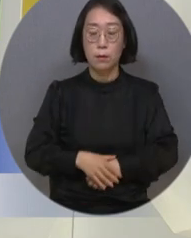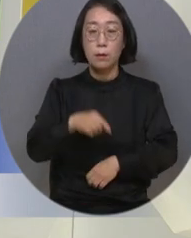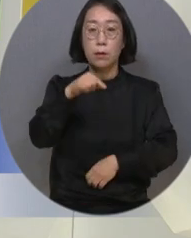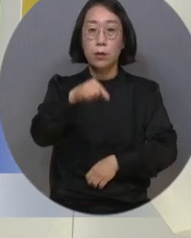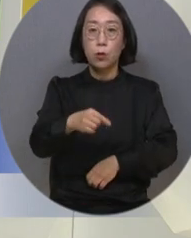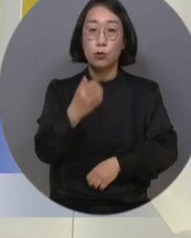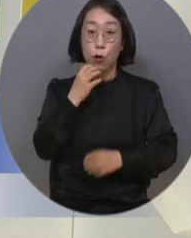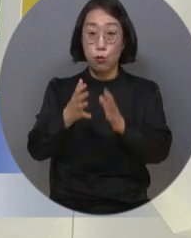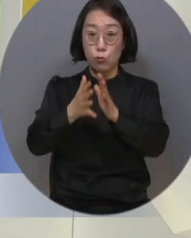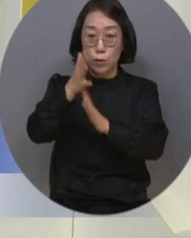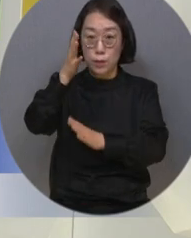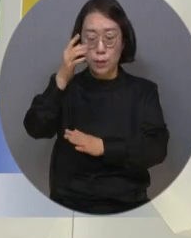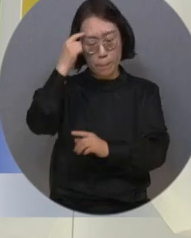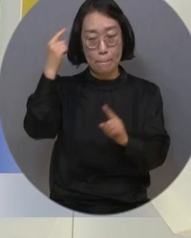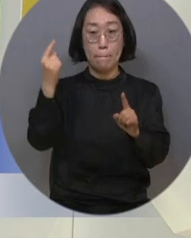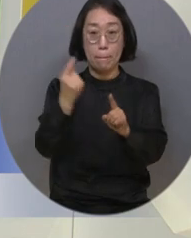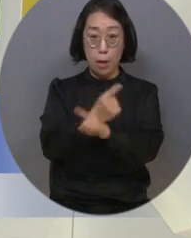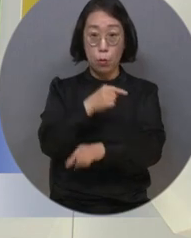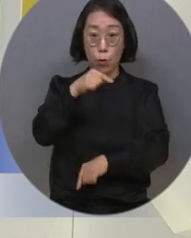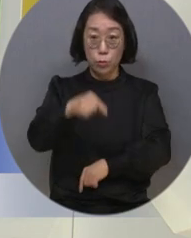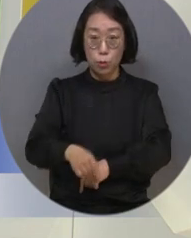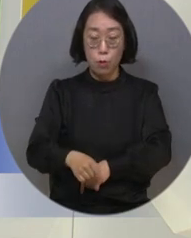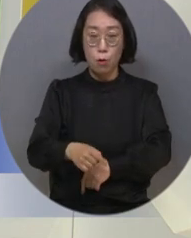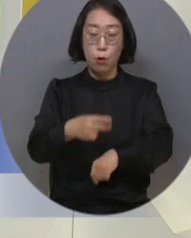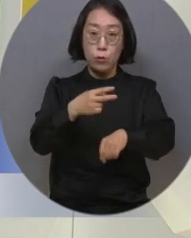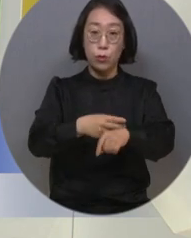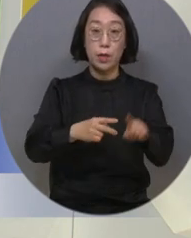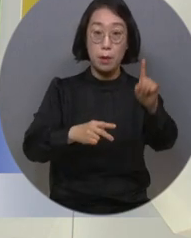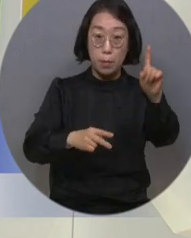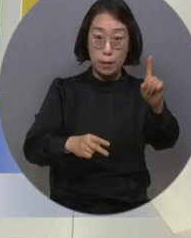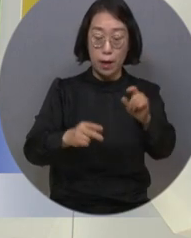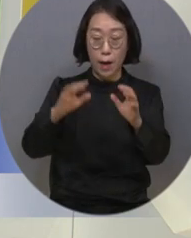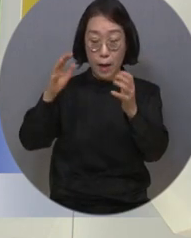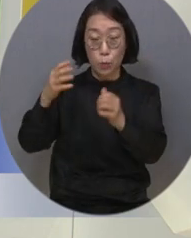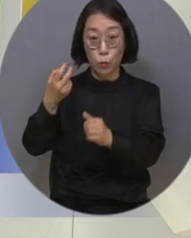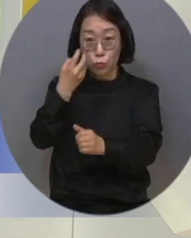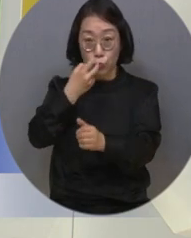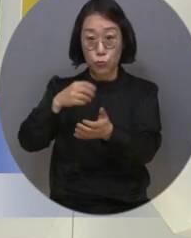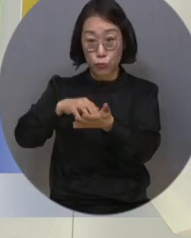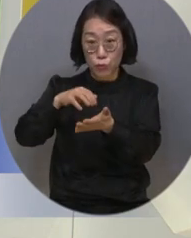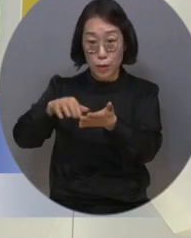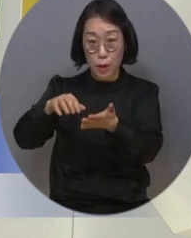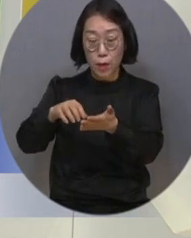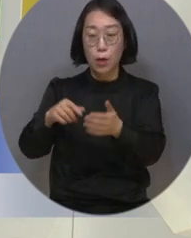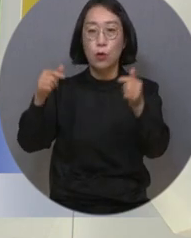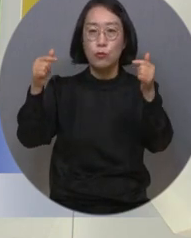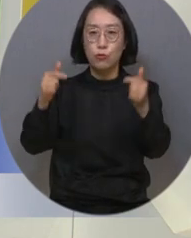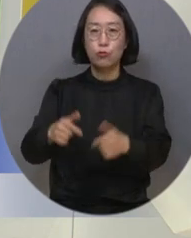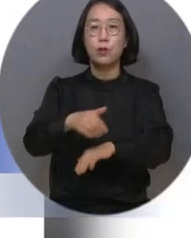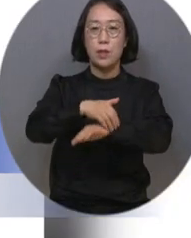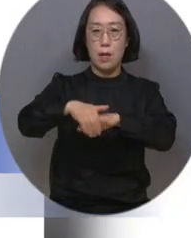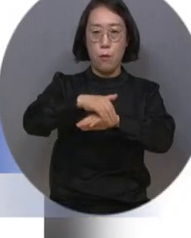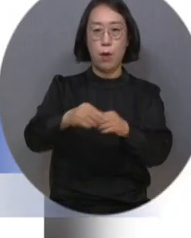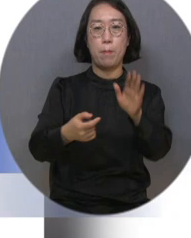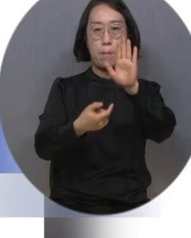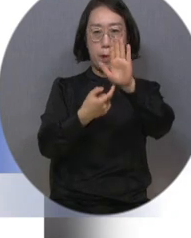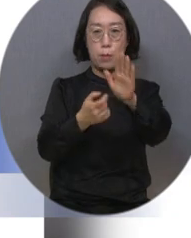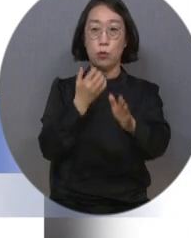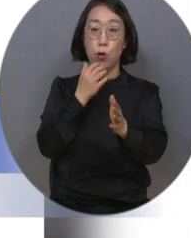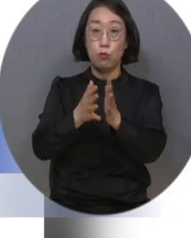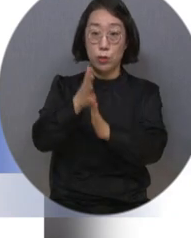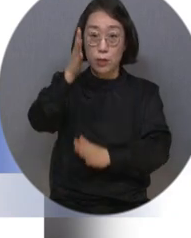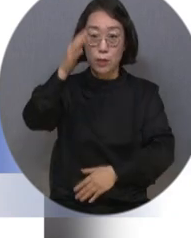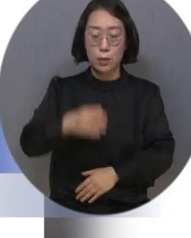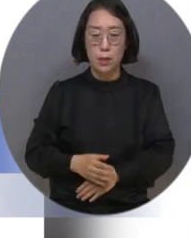가운데 서울시가 어린이집 보육교사 한 명이 돌보는 아동수를 줄이기 위한 계획을 발표했습니다 서울시는